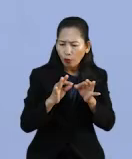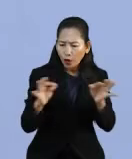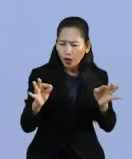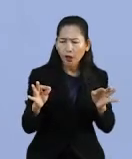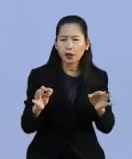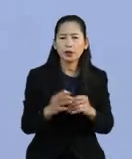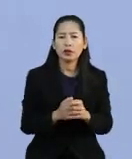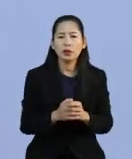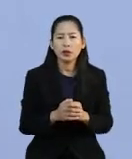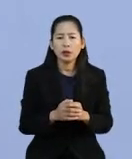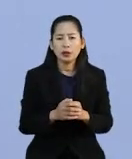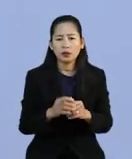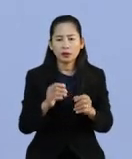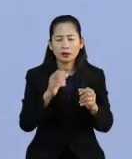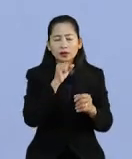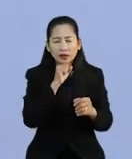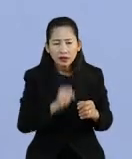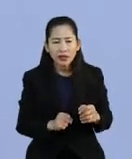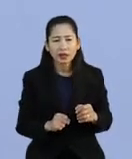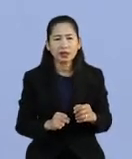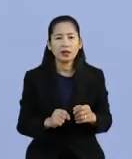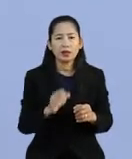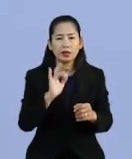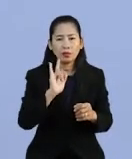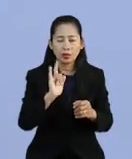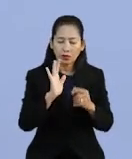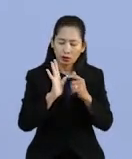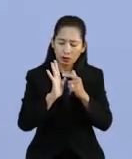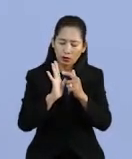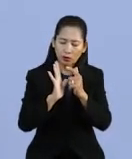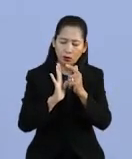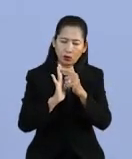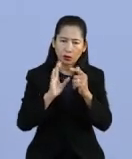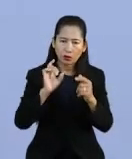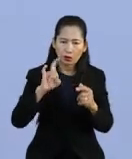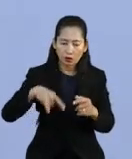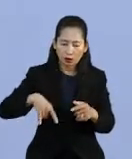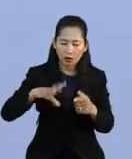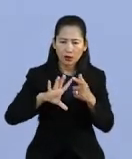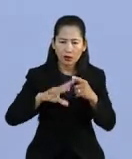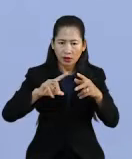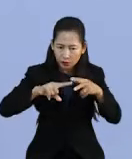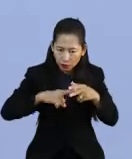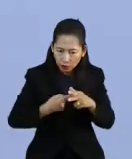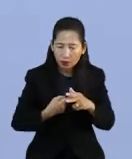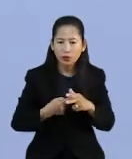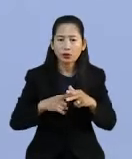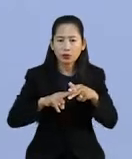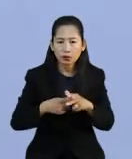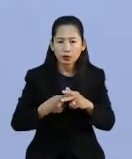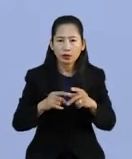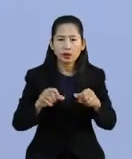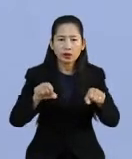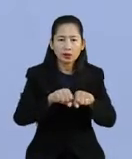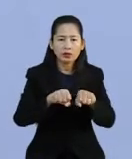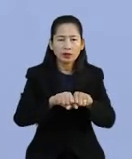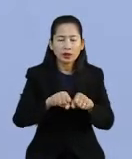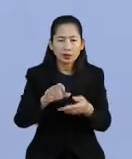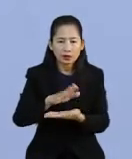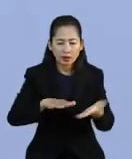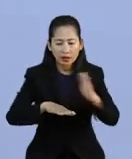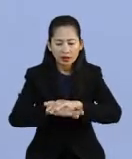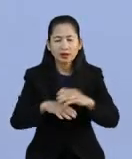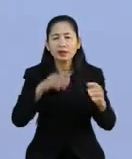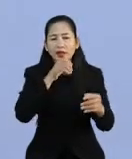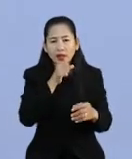bò ná chua chua sạch trường chà. Tao nói con tặng ạ khả con. Chắc nông ca tay là bác ơn khu, bà chạy bác con